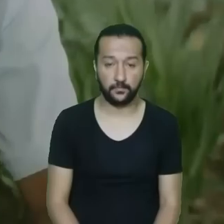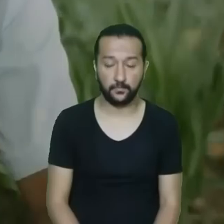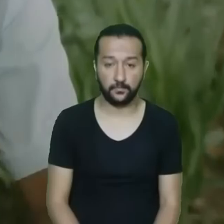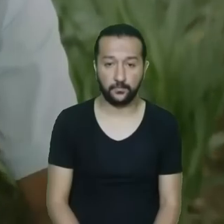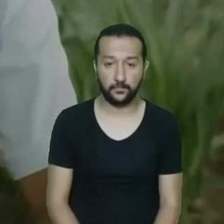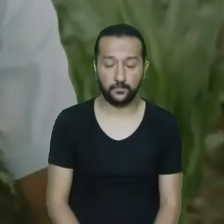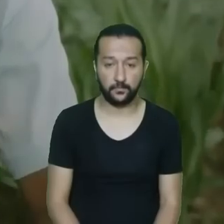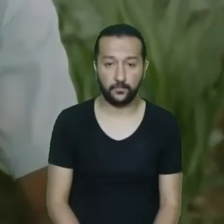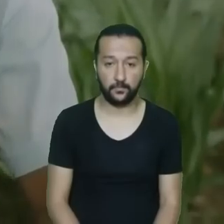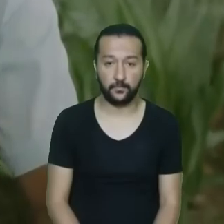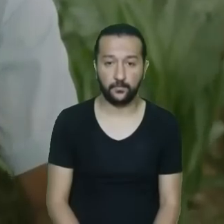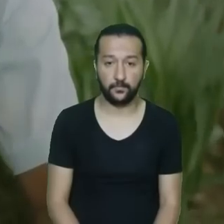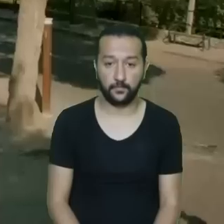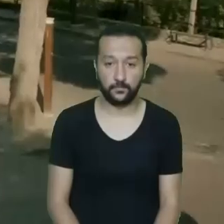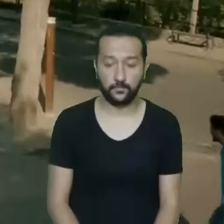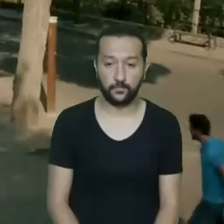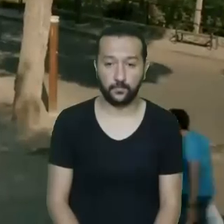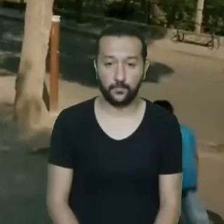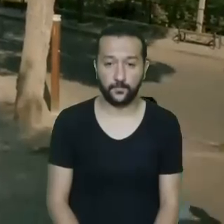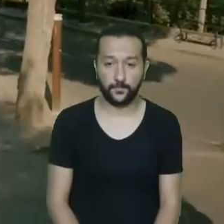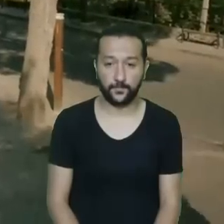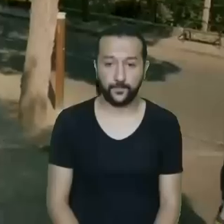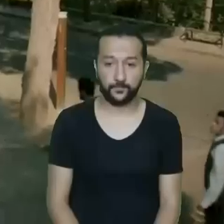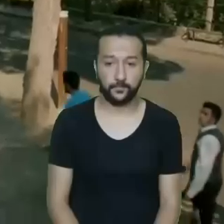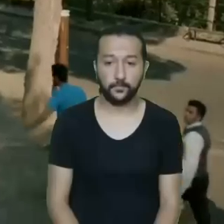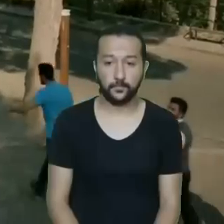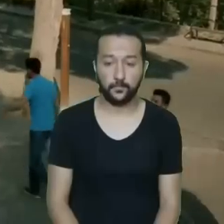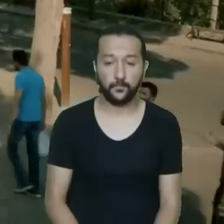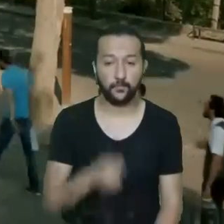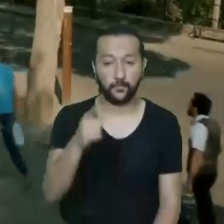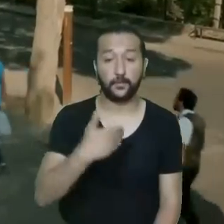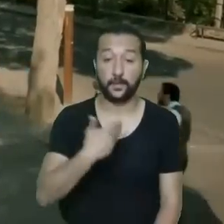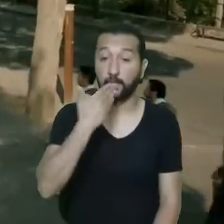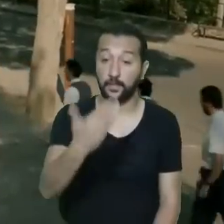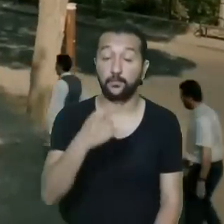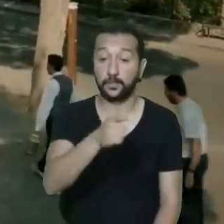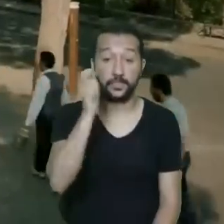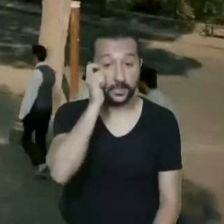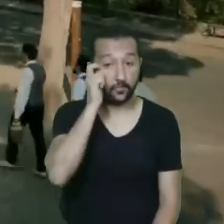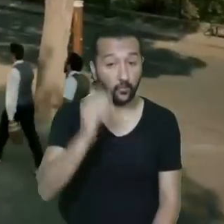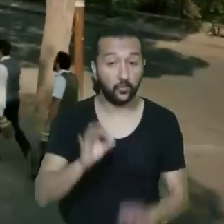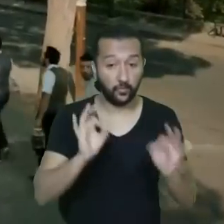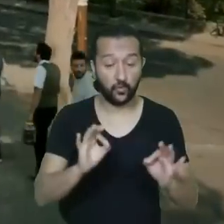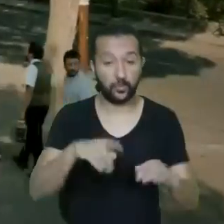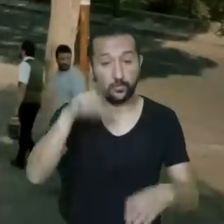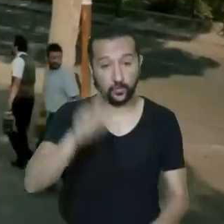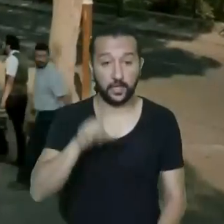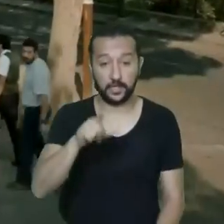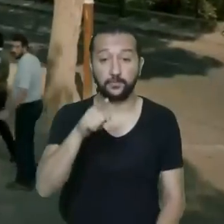Süleyman son aldığı büyük zeytini de ağzına atıp bidonu sıkıca kapattı. Ben size dedim Sadıç'ta cep telefonu büyük ihtiyaç diye.